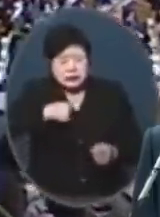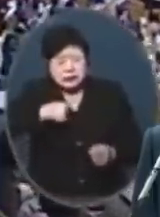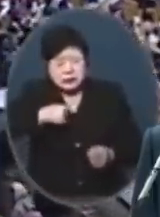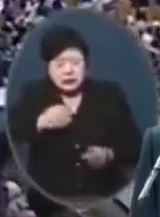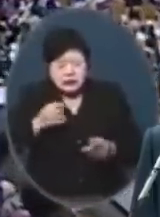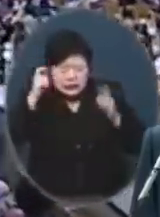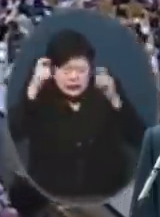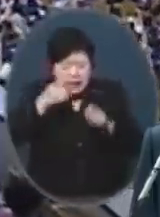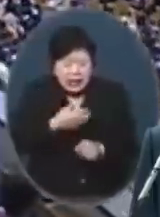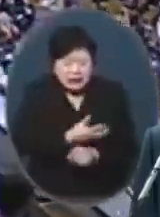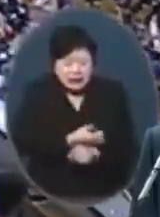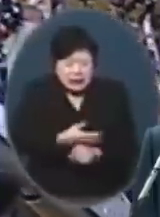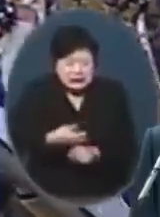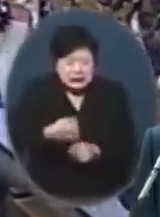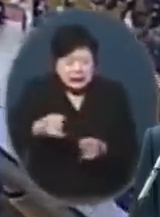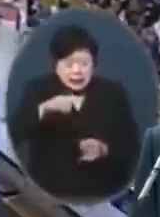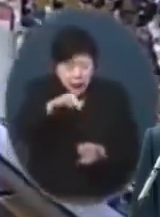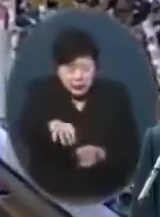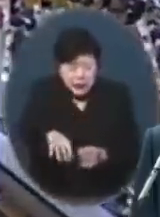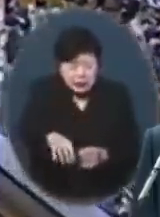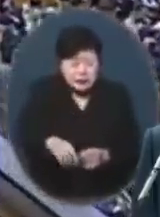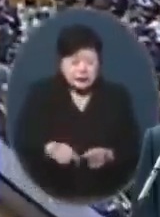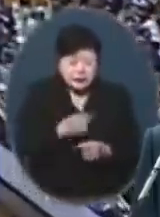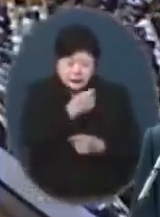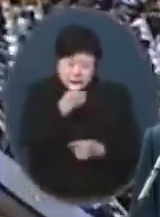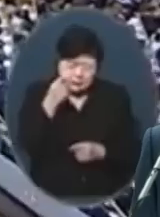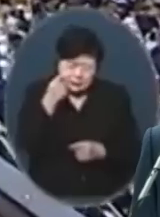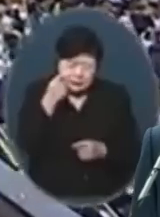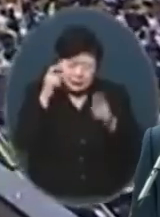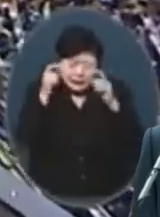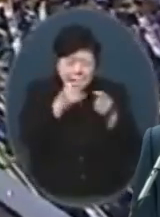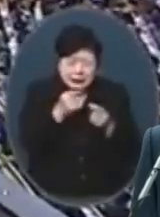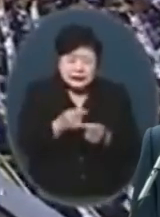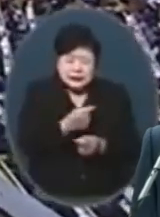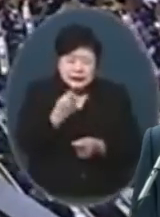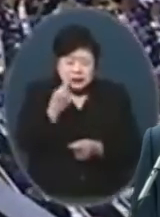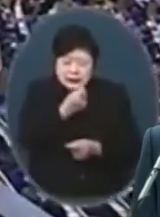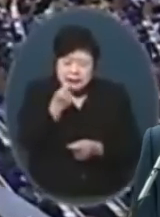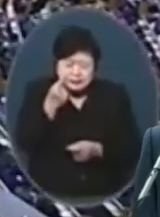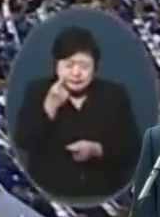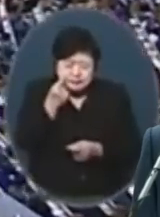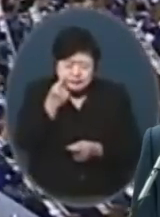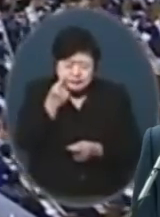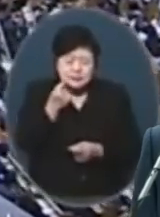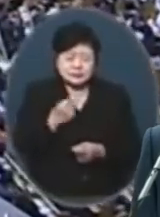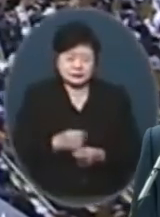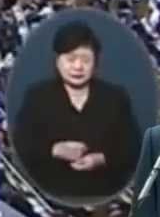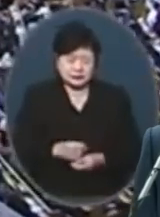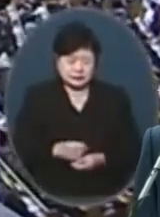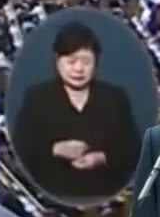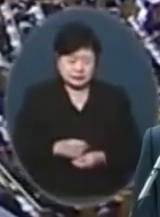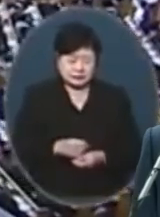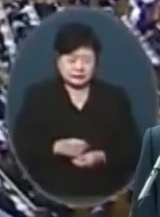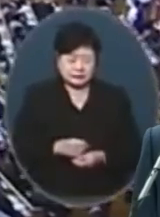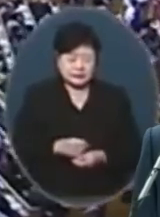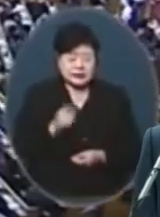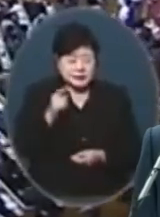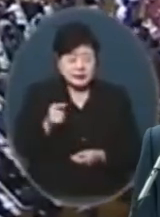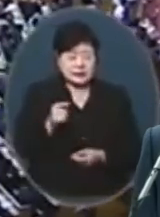덜가는 자 앞에서 잠잠한 양 같아서 그 입을 열지 아니하였다.